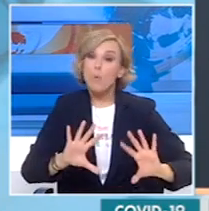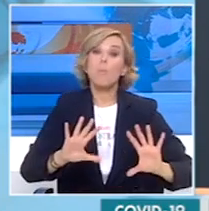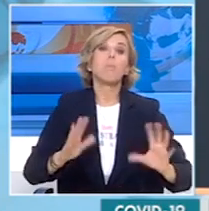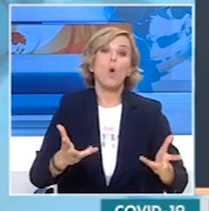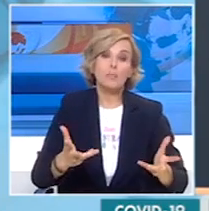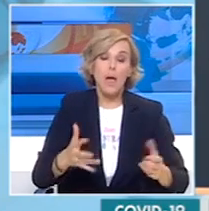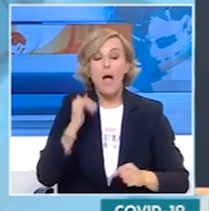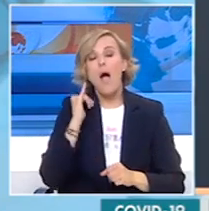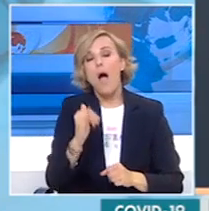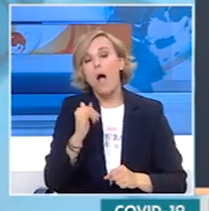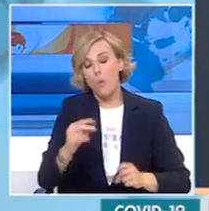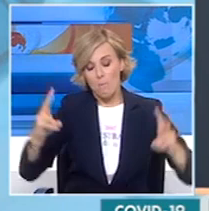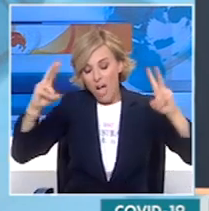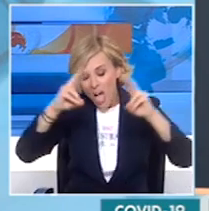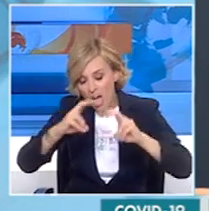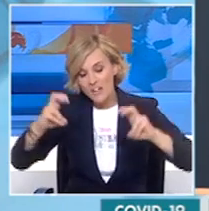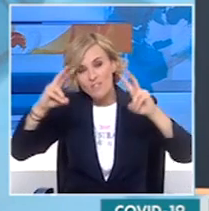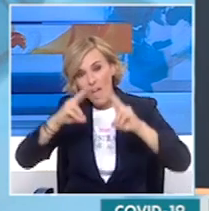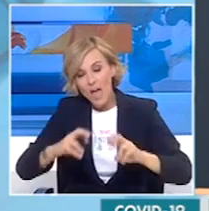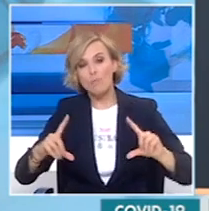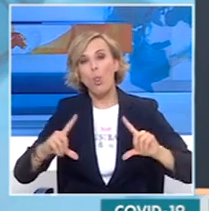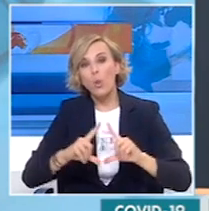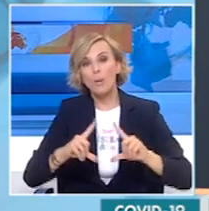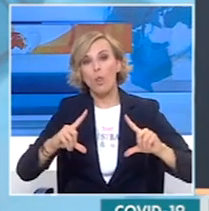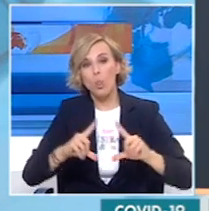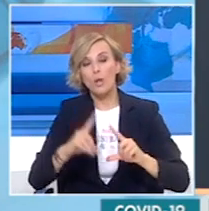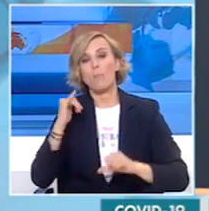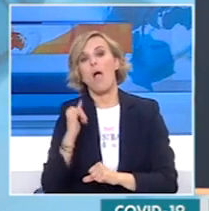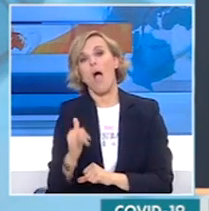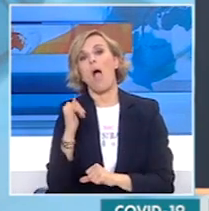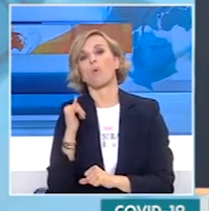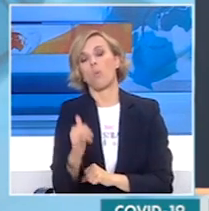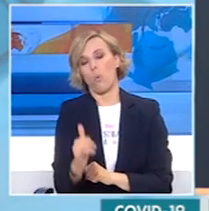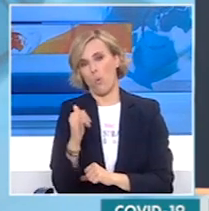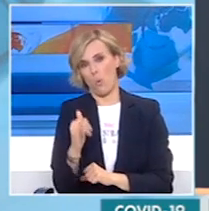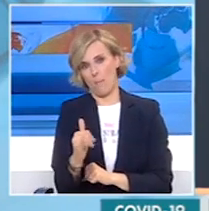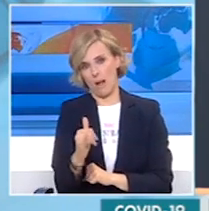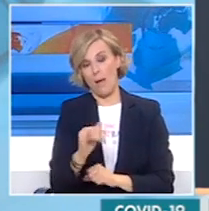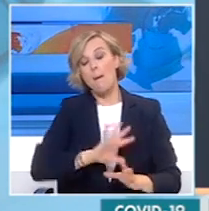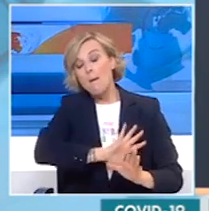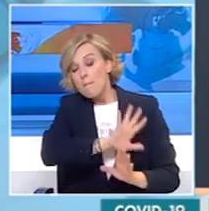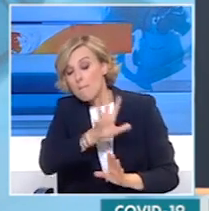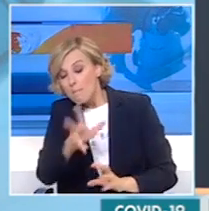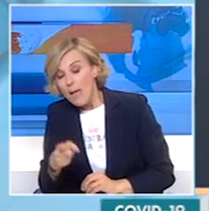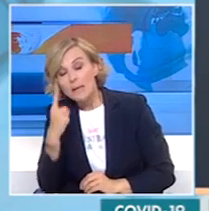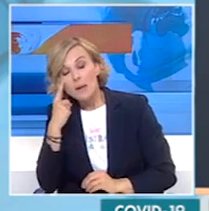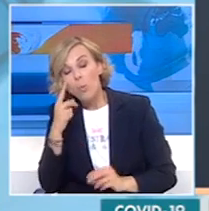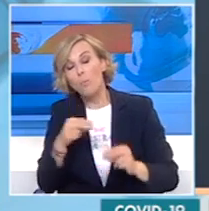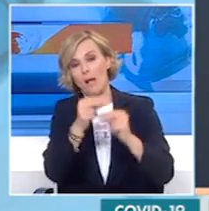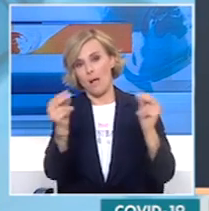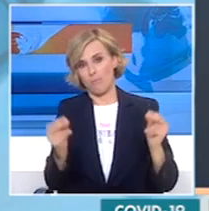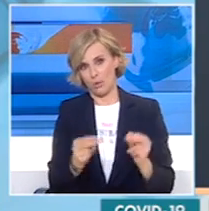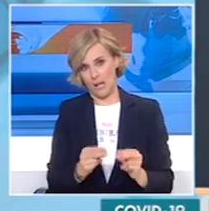να είναι διαθέσιμο ένα εμβόλιο. Είναι πολύ μεγαλύτερη και υψηλότερη πιθανότητα να υπάρχει ένα αποτελεσματικό φάρμακο παρά ένα εμβόλιο.